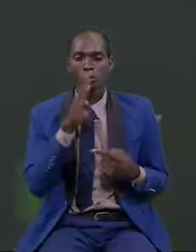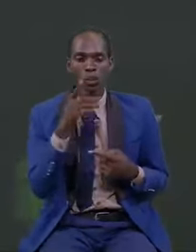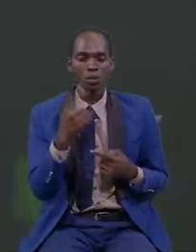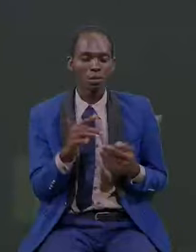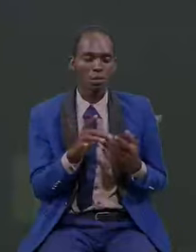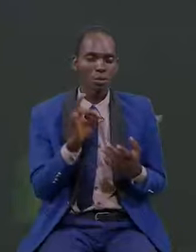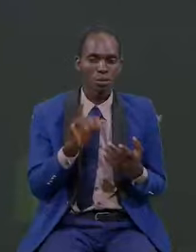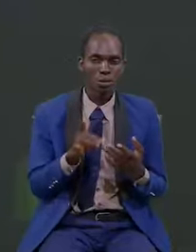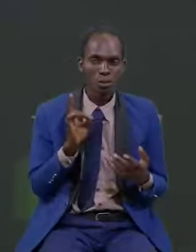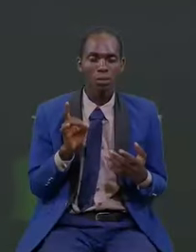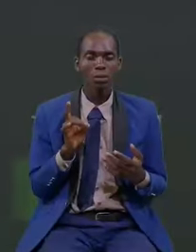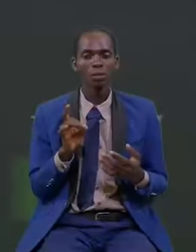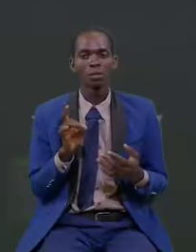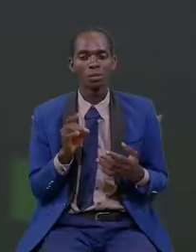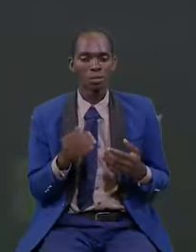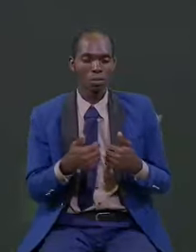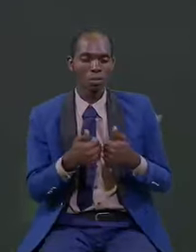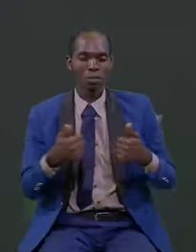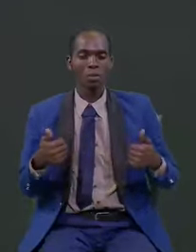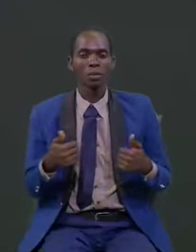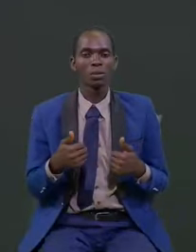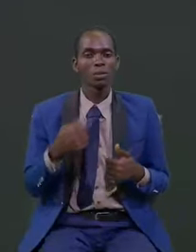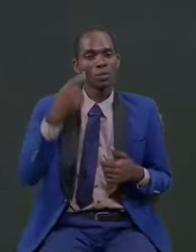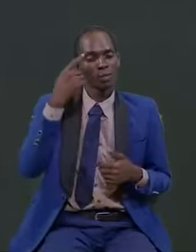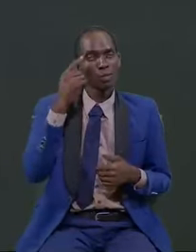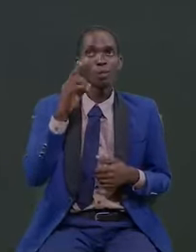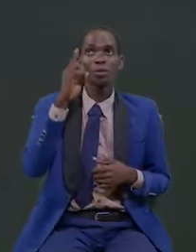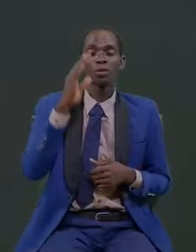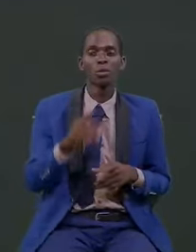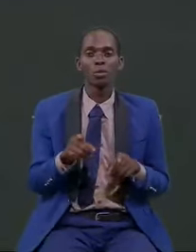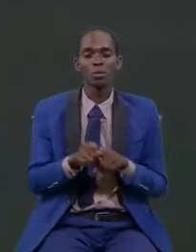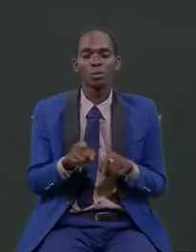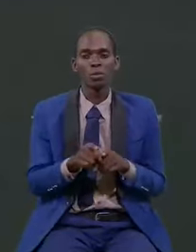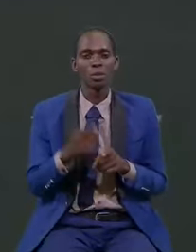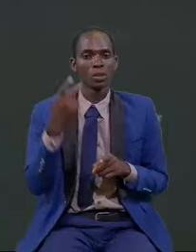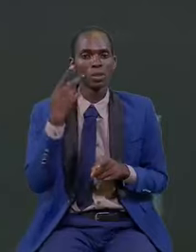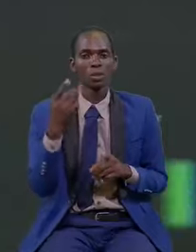part l'élu de Dieu. Nous allons au